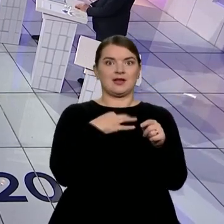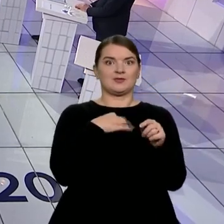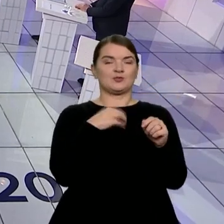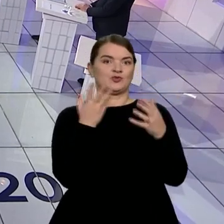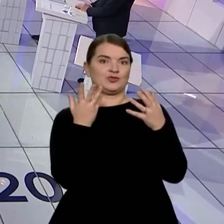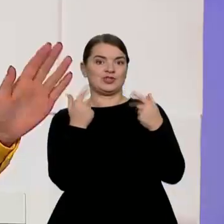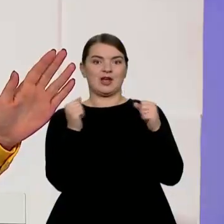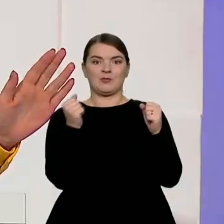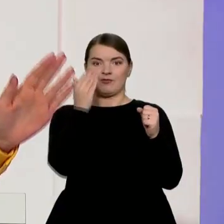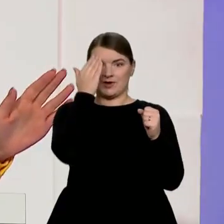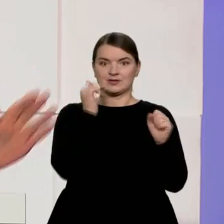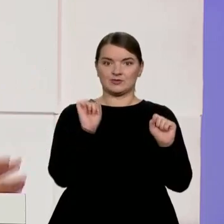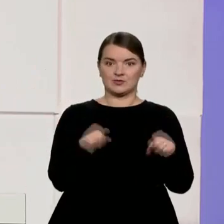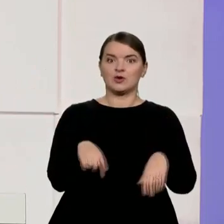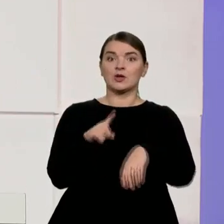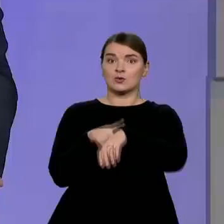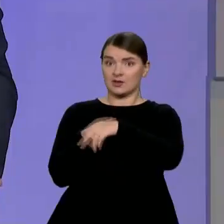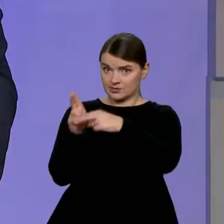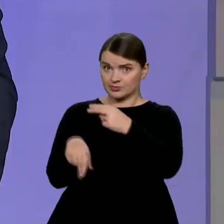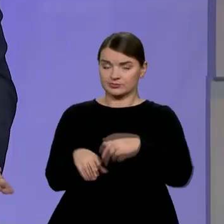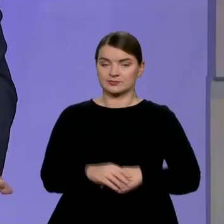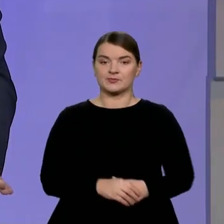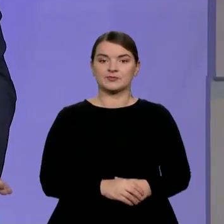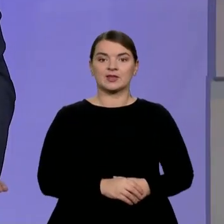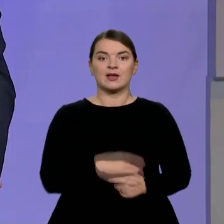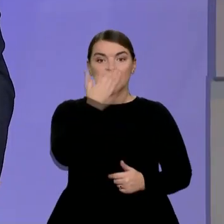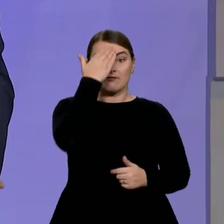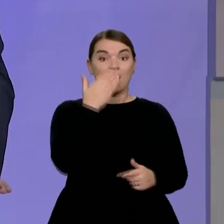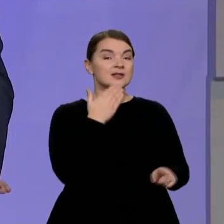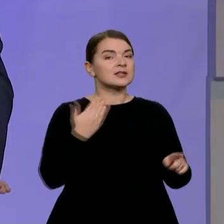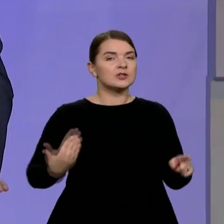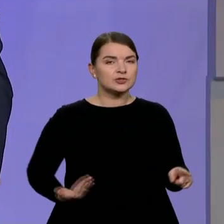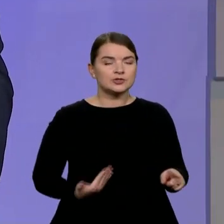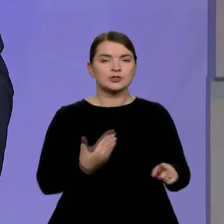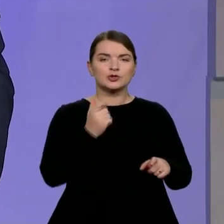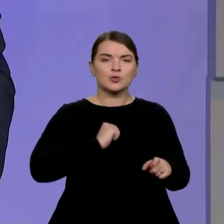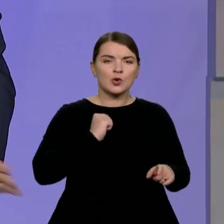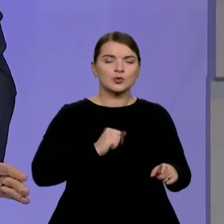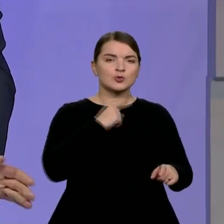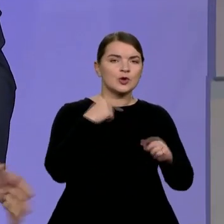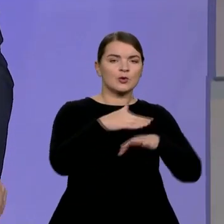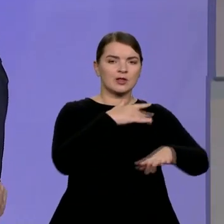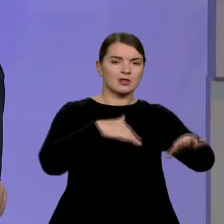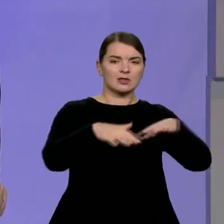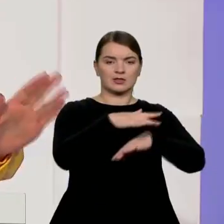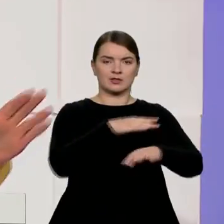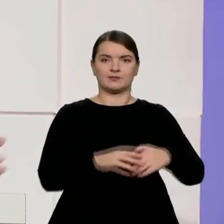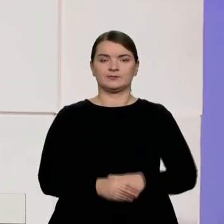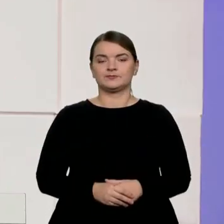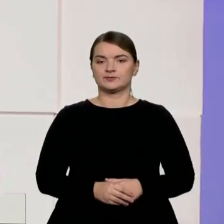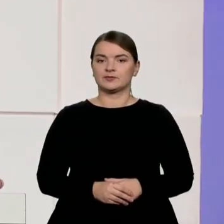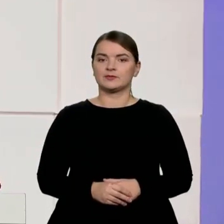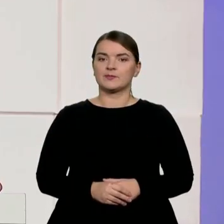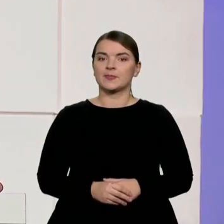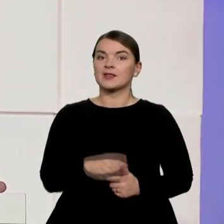nes vasarą bulvaras yra tikrai gyvas, žmonių yra labai daug ir... Gerai. Tam nereikia jokių įrodymų. Pane